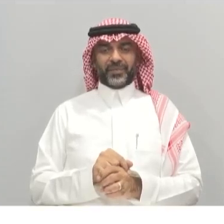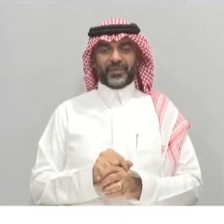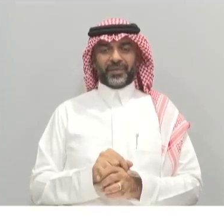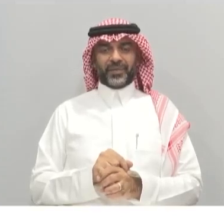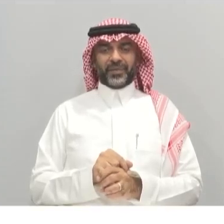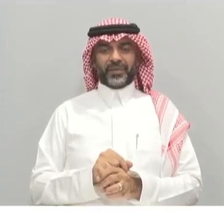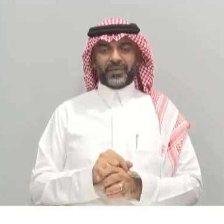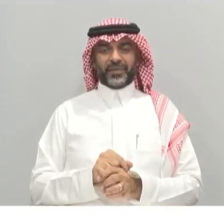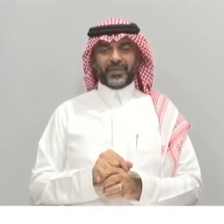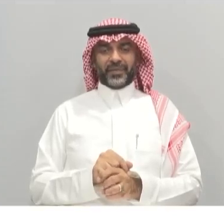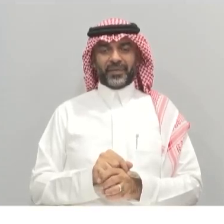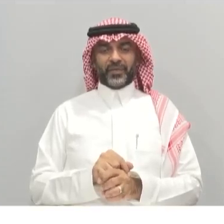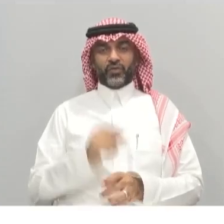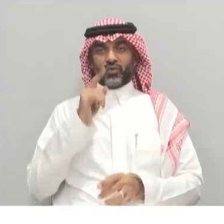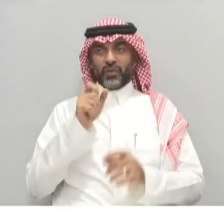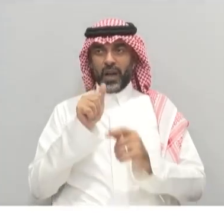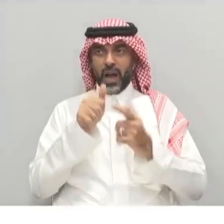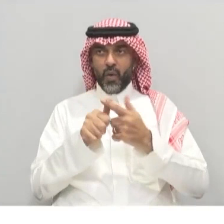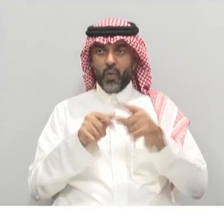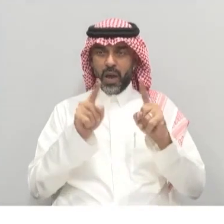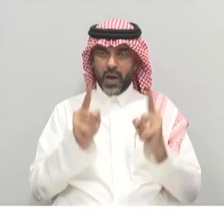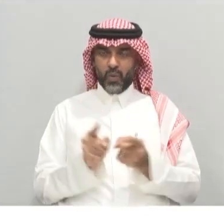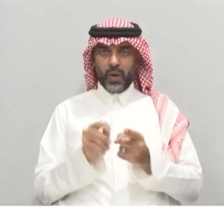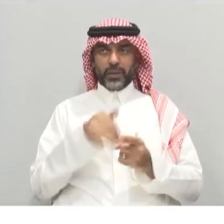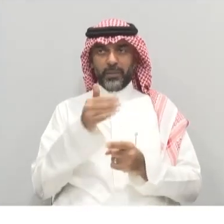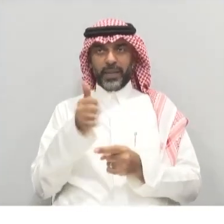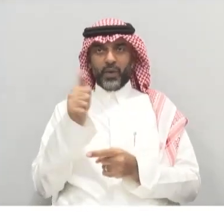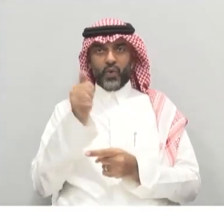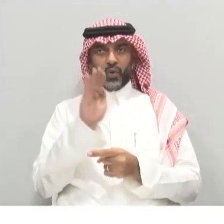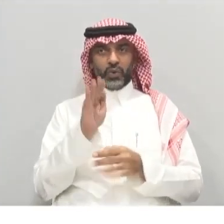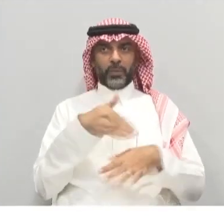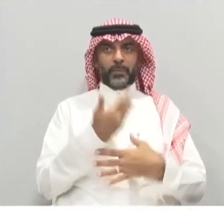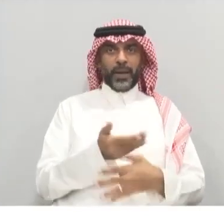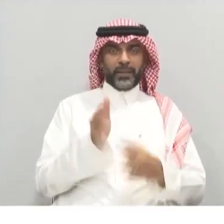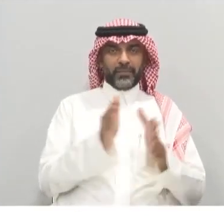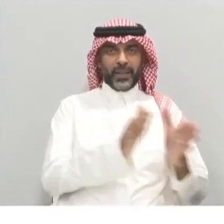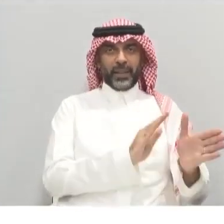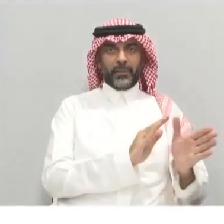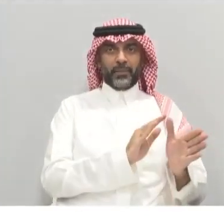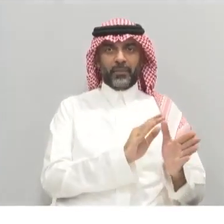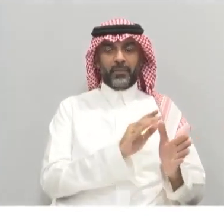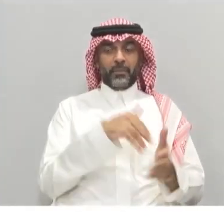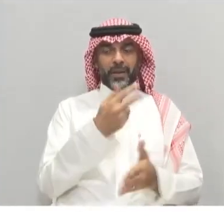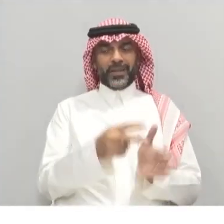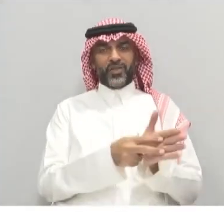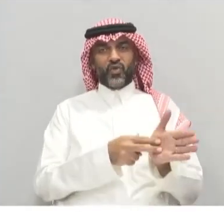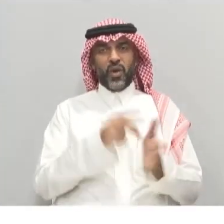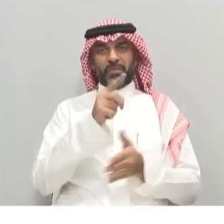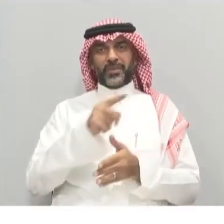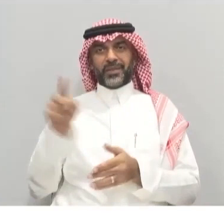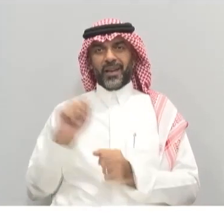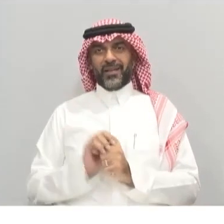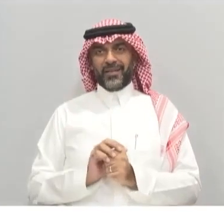ترتيب العمليات والتاكد من اجراء العمليات بشكل صحيح قمنا